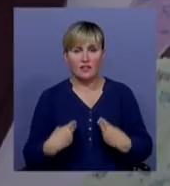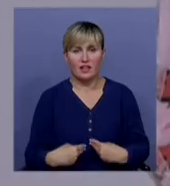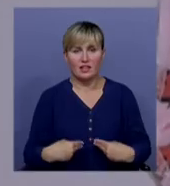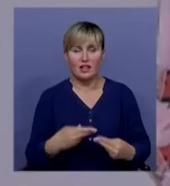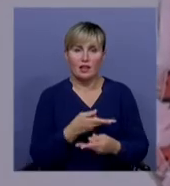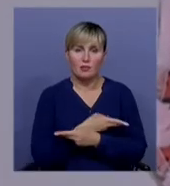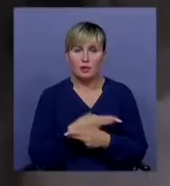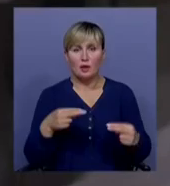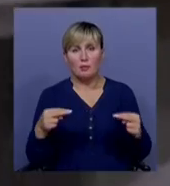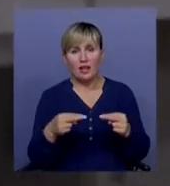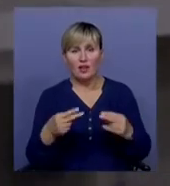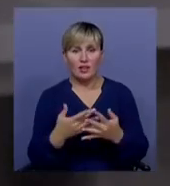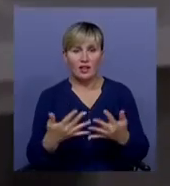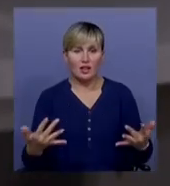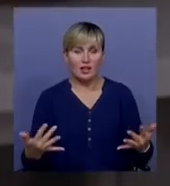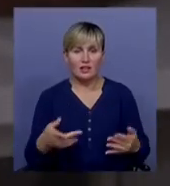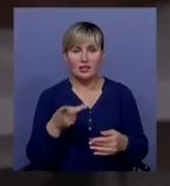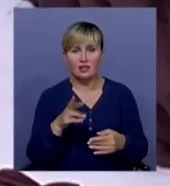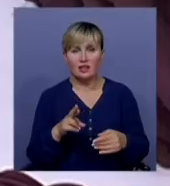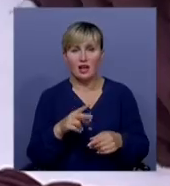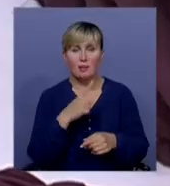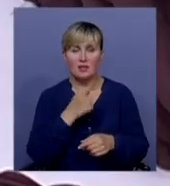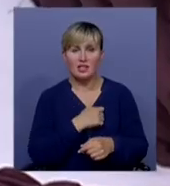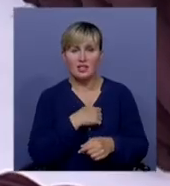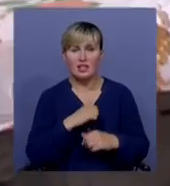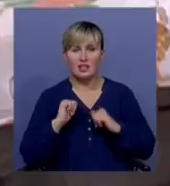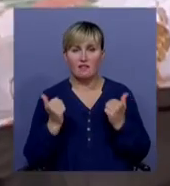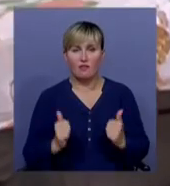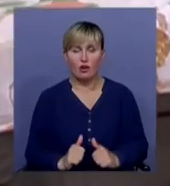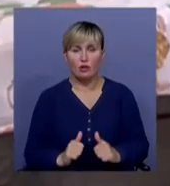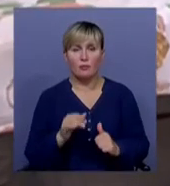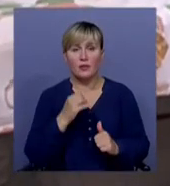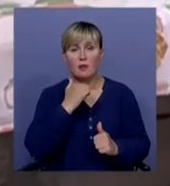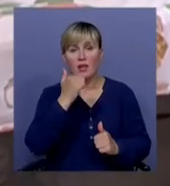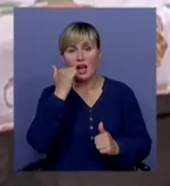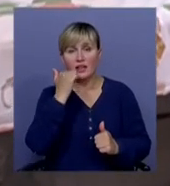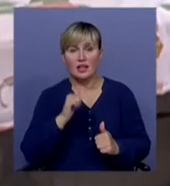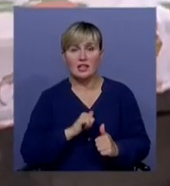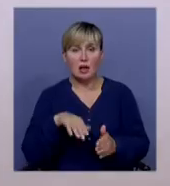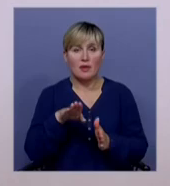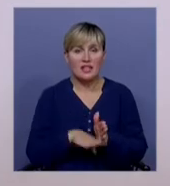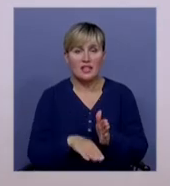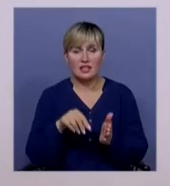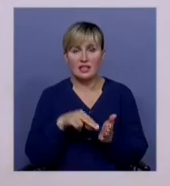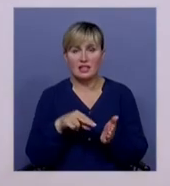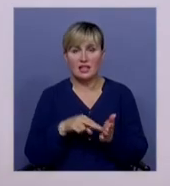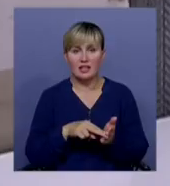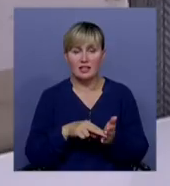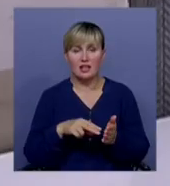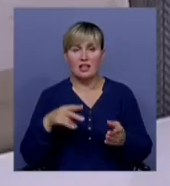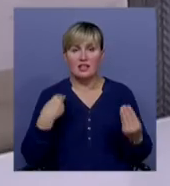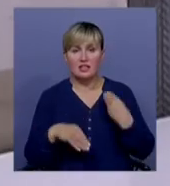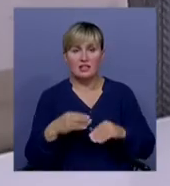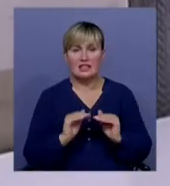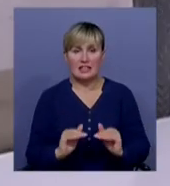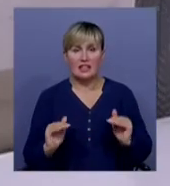распашонки, пеленки, пинетки, а также униформа для медицинских военных учреждений. Кстати, благодаря самой низкой цене спрос на детские товары, которые